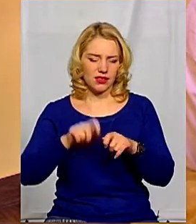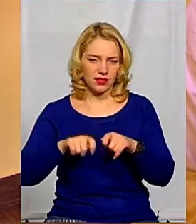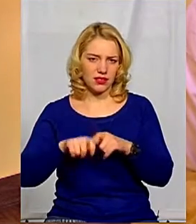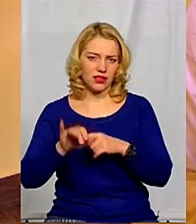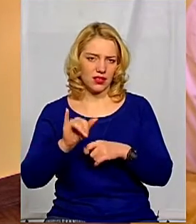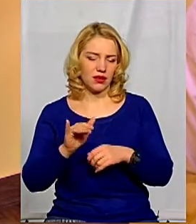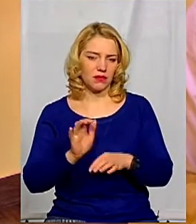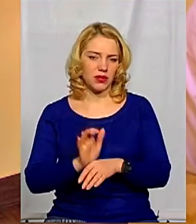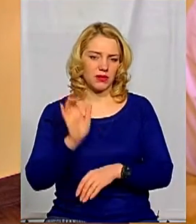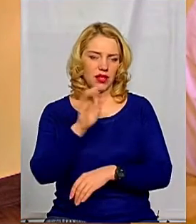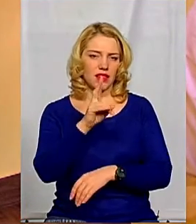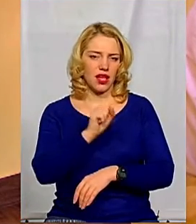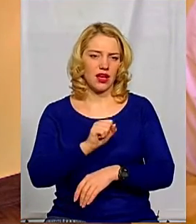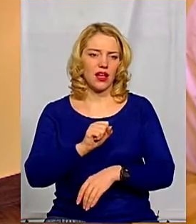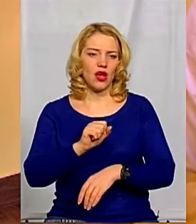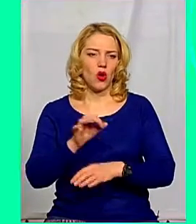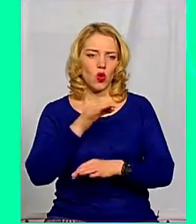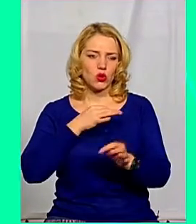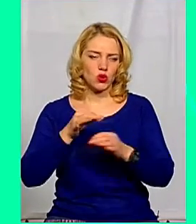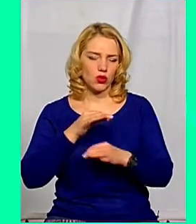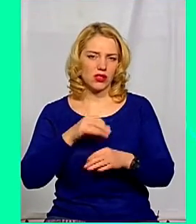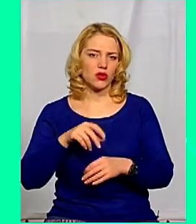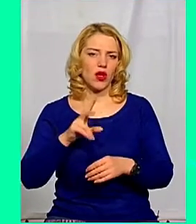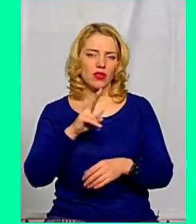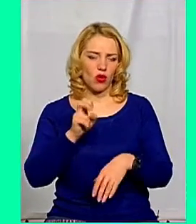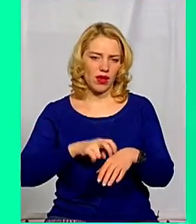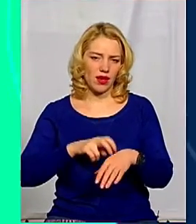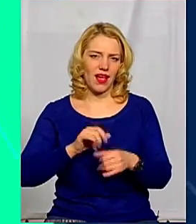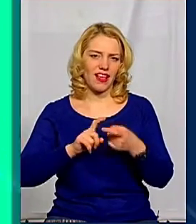скеровуємо на консультацію до інфекціоніста.